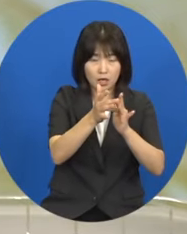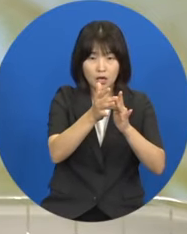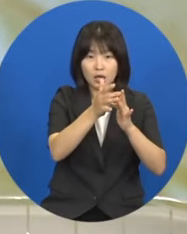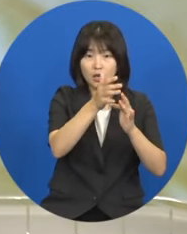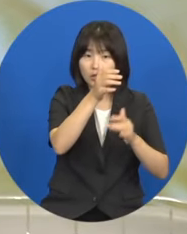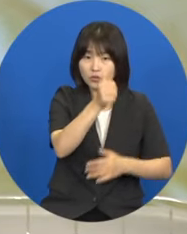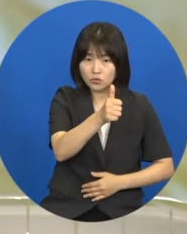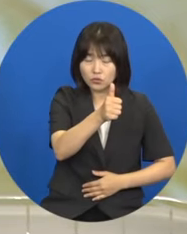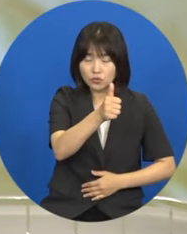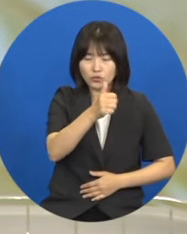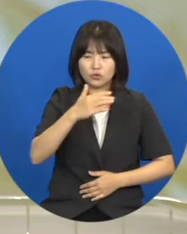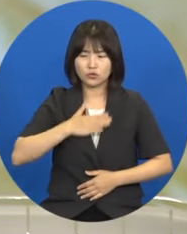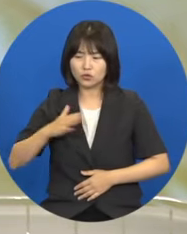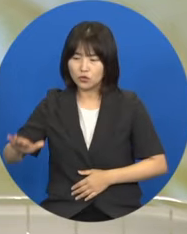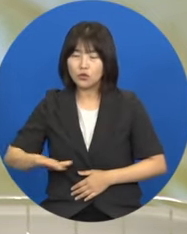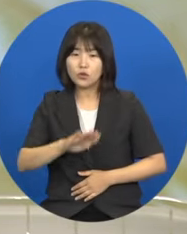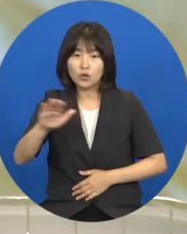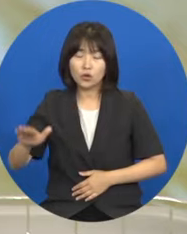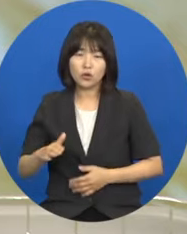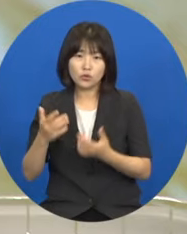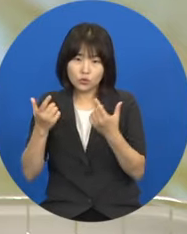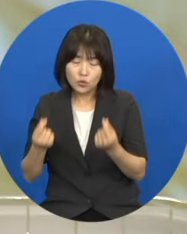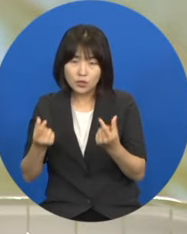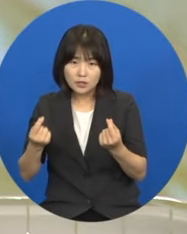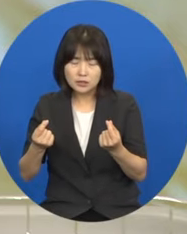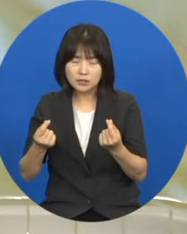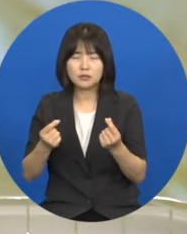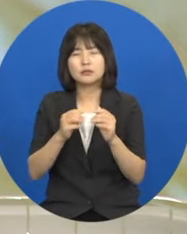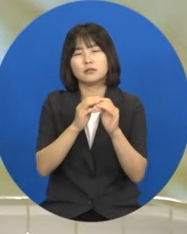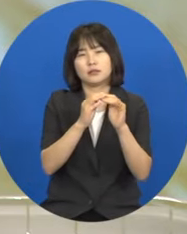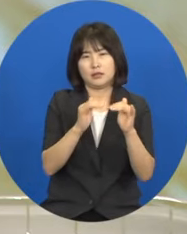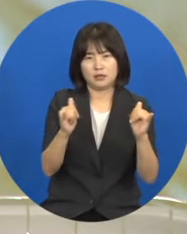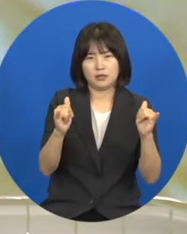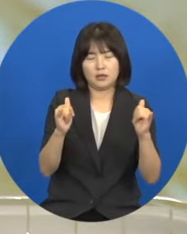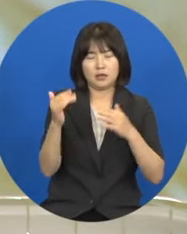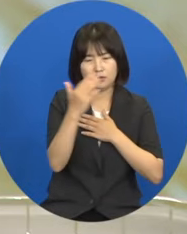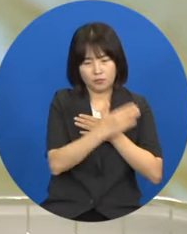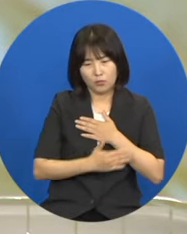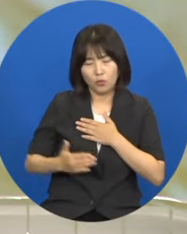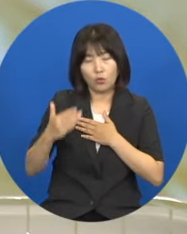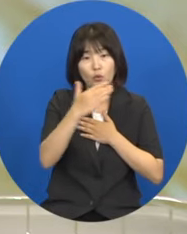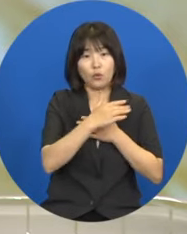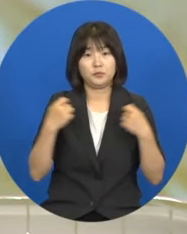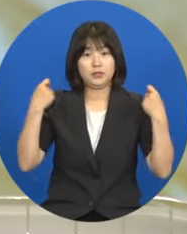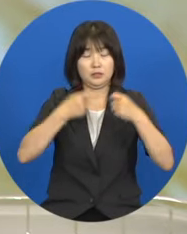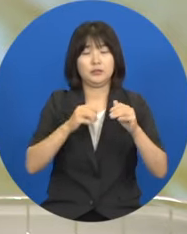저와 여러분과 똑같이 사람, 몸을 입은 사람,